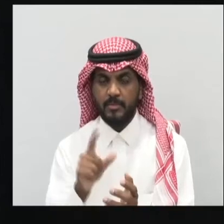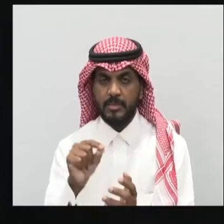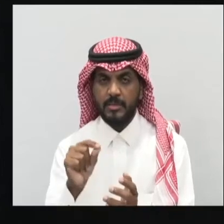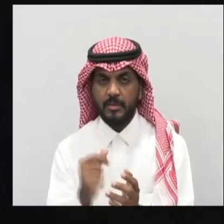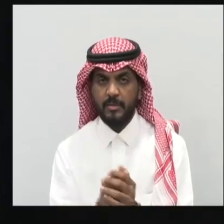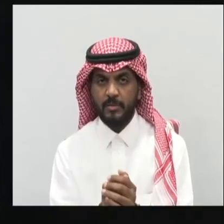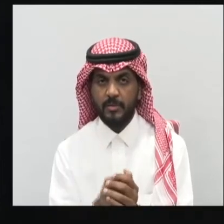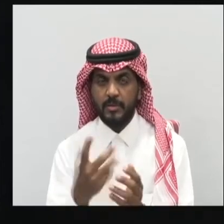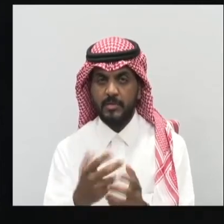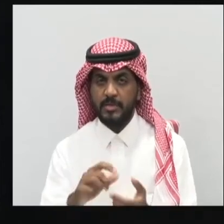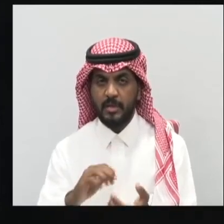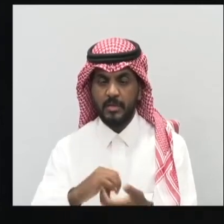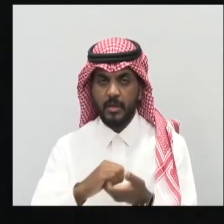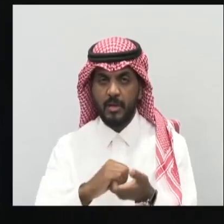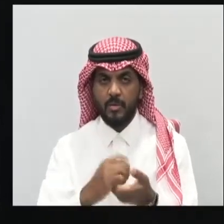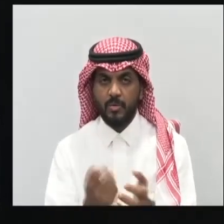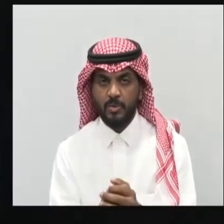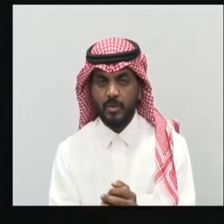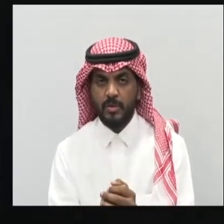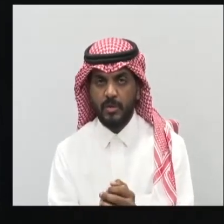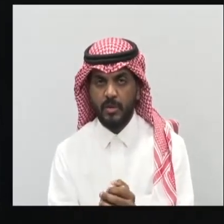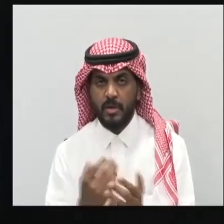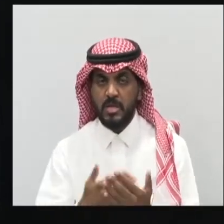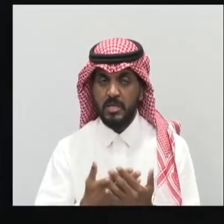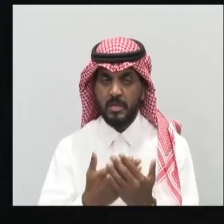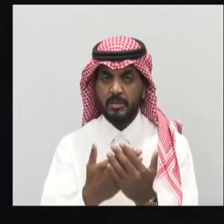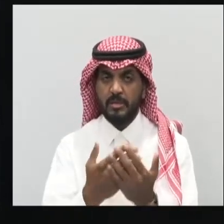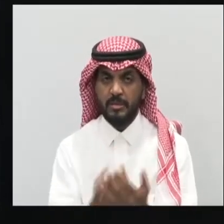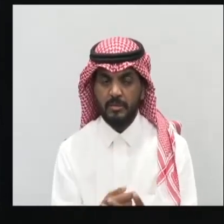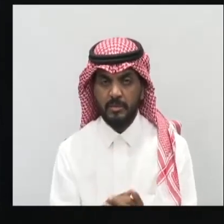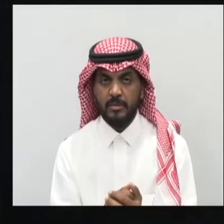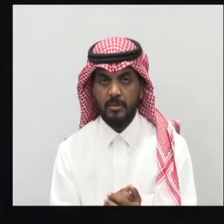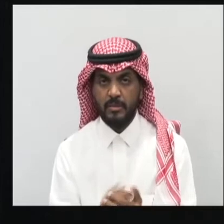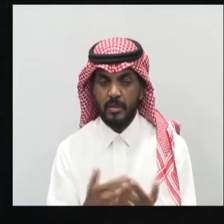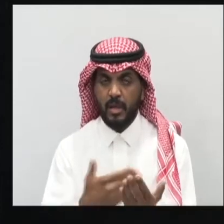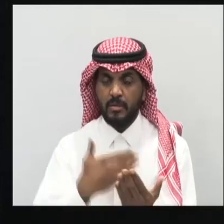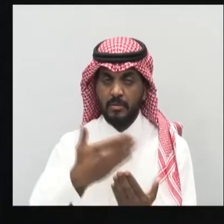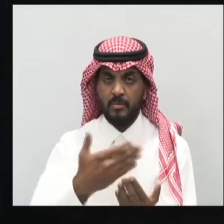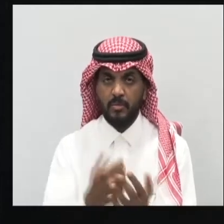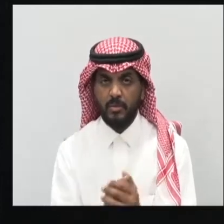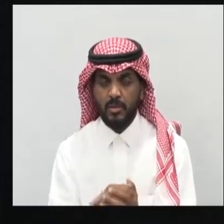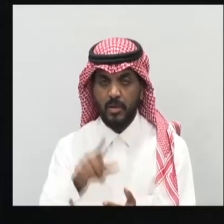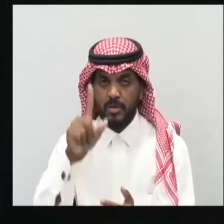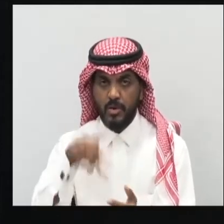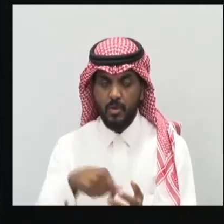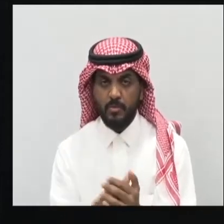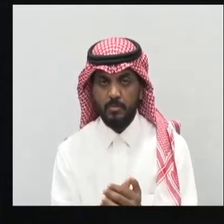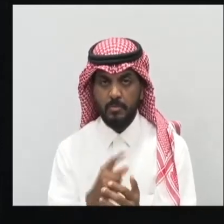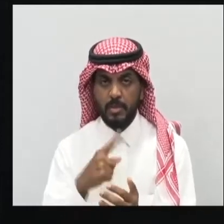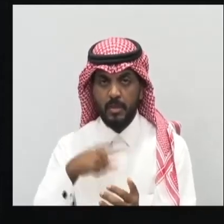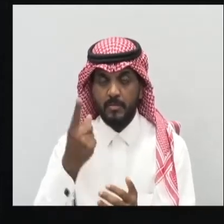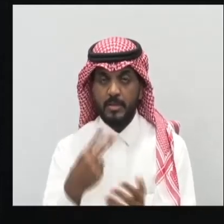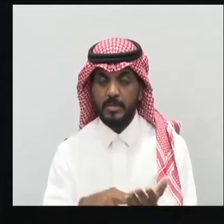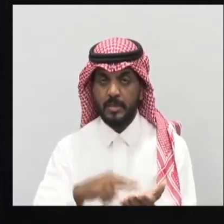أحسنتم، نص التعاون وأيضا نص الإيثار، أحسنتم يا رائعين. اليوم بإذن الله يا صغاري